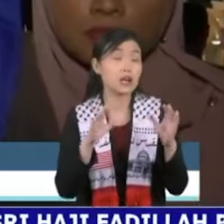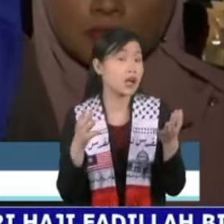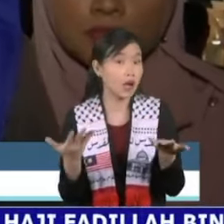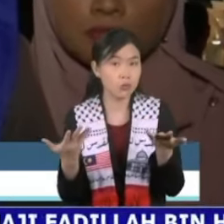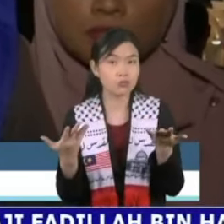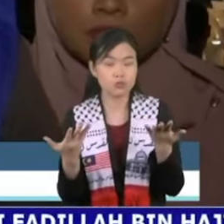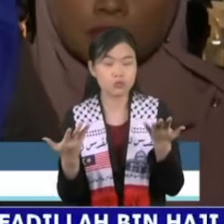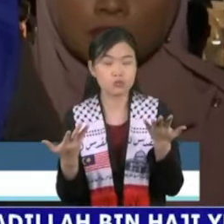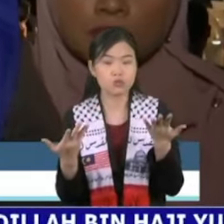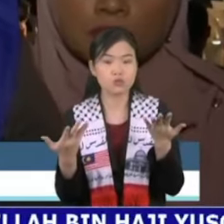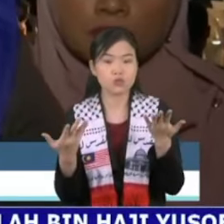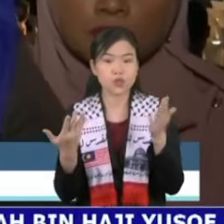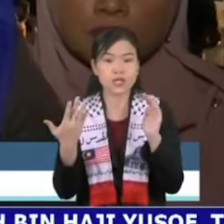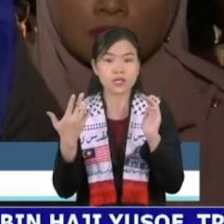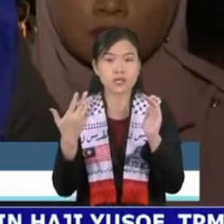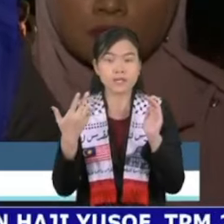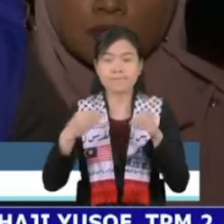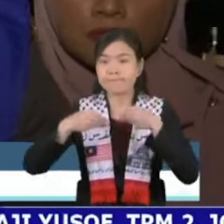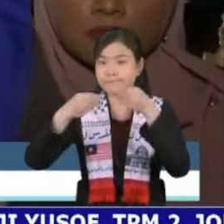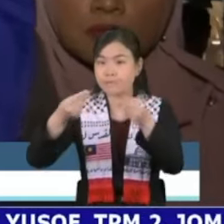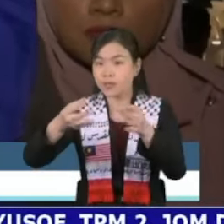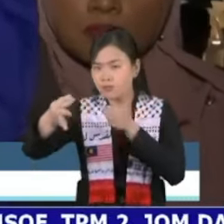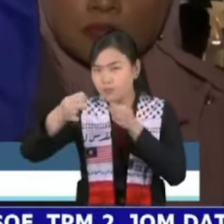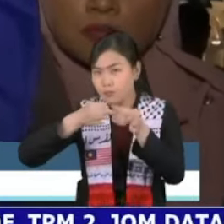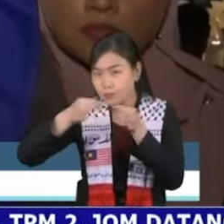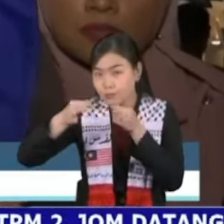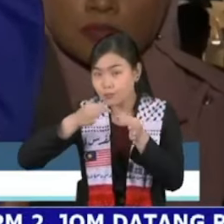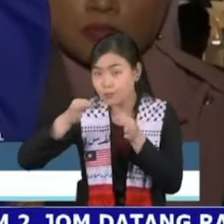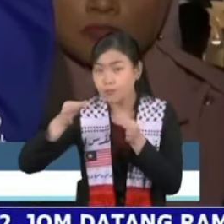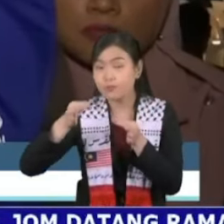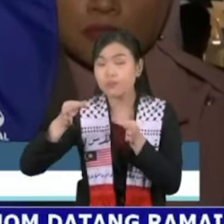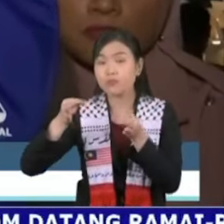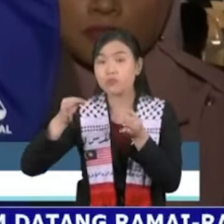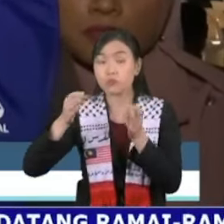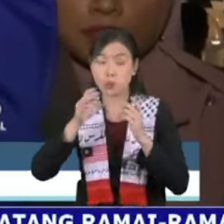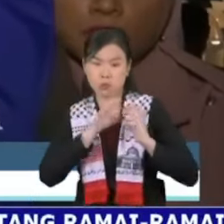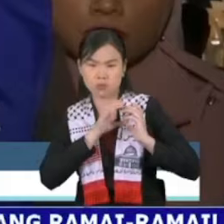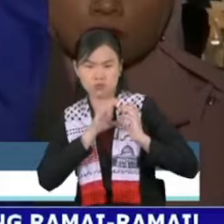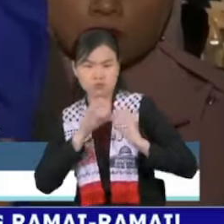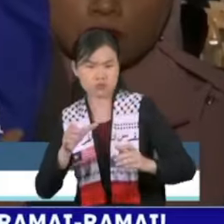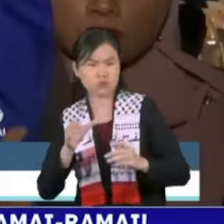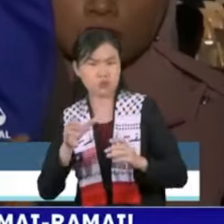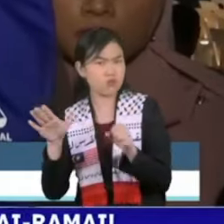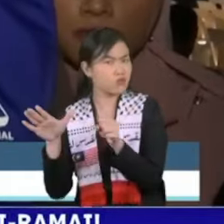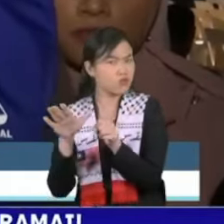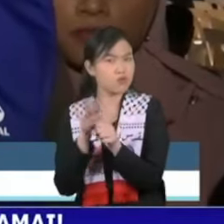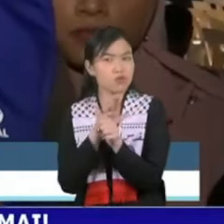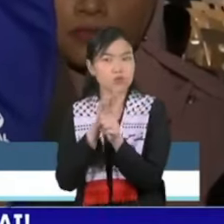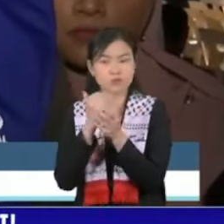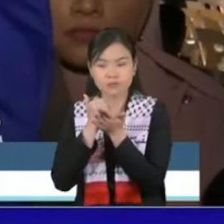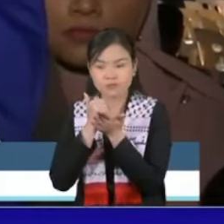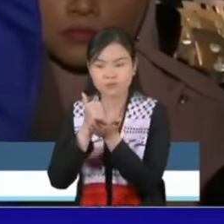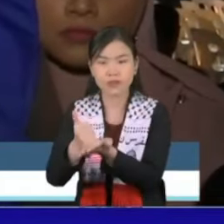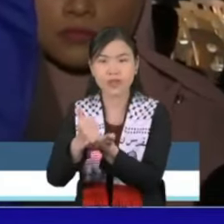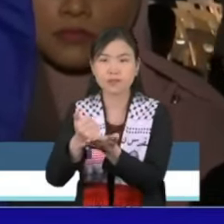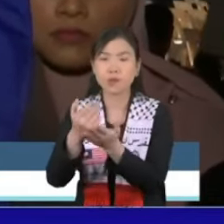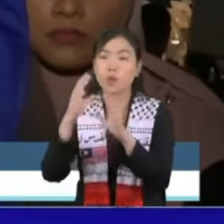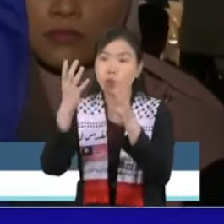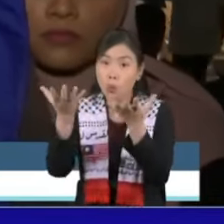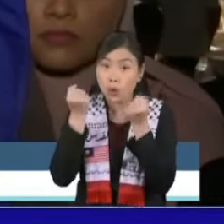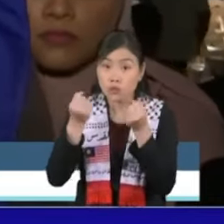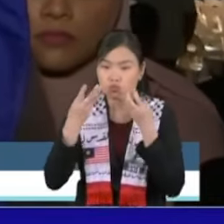calon kita ialah untuk memberikan penerangan, memberikan komitmen beliau untuk membantu menyelesaikan